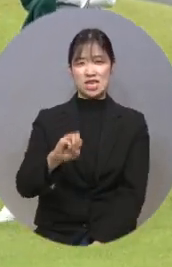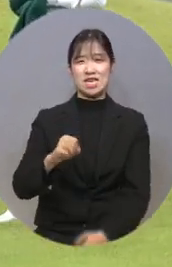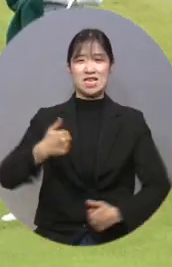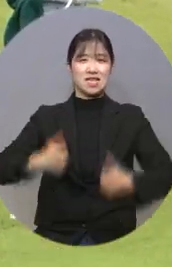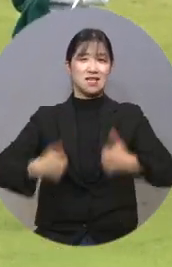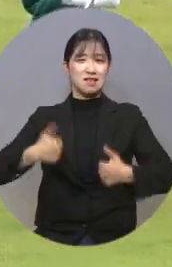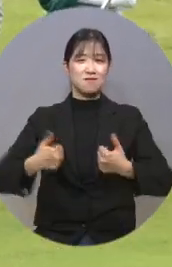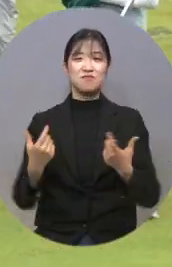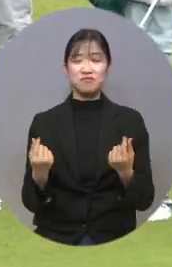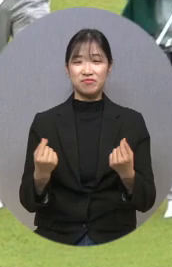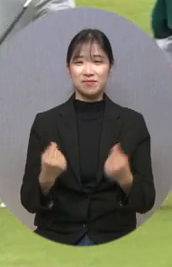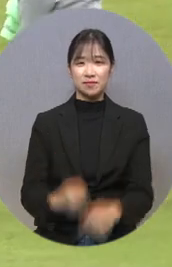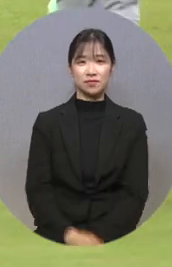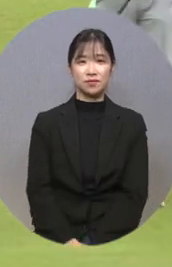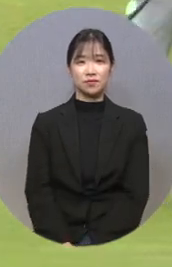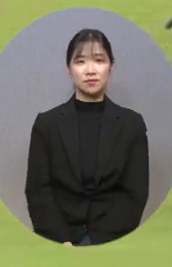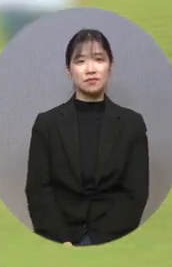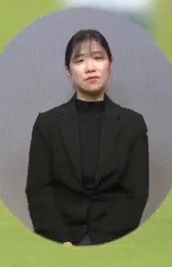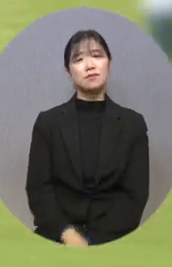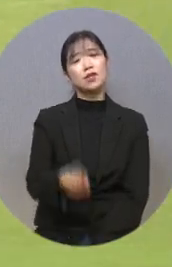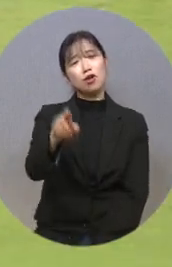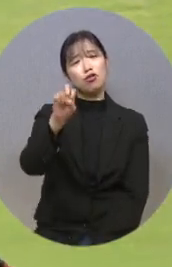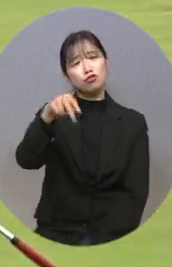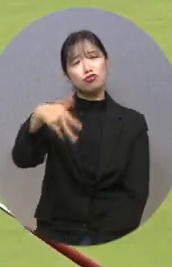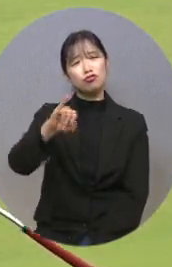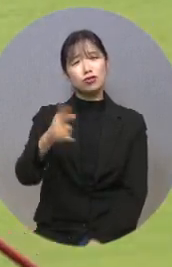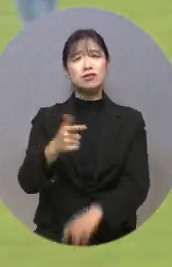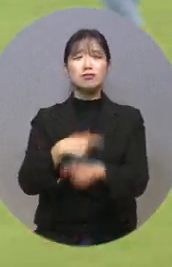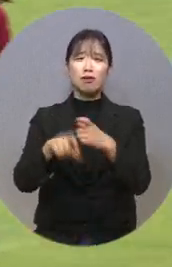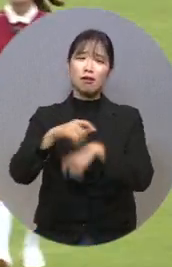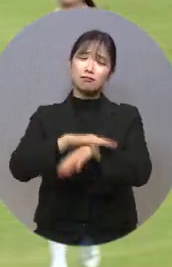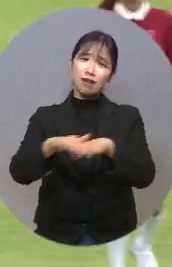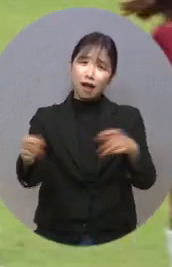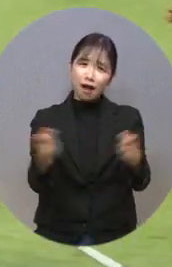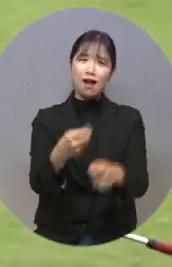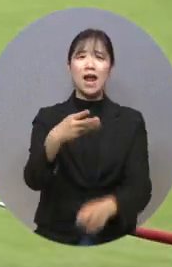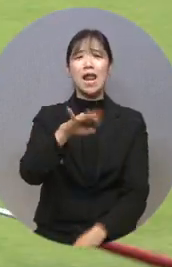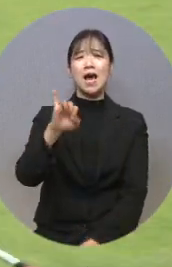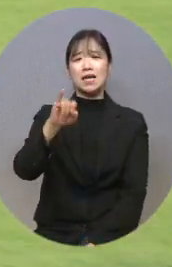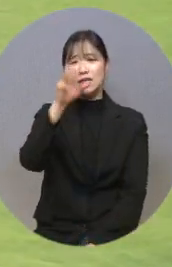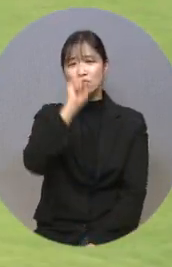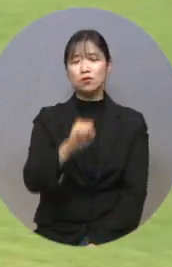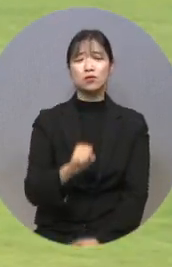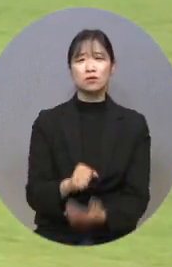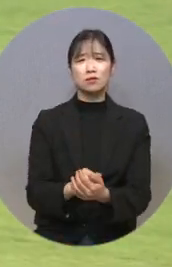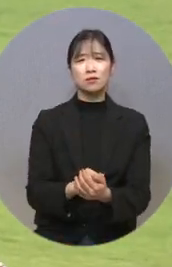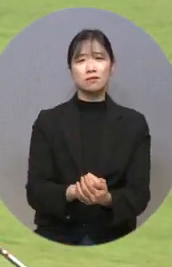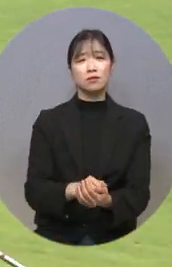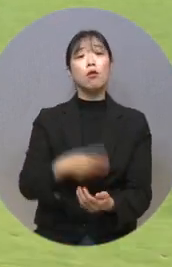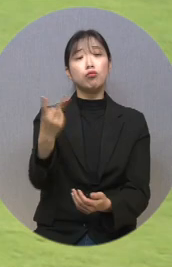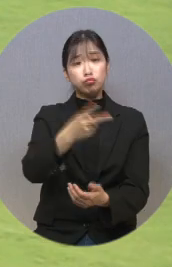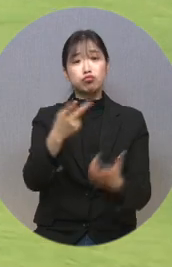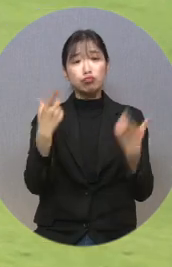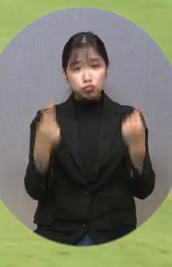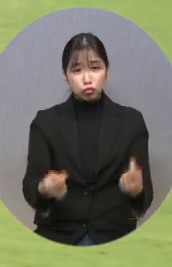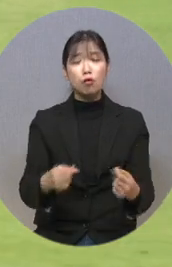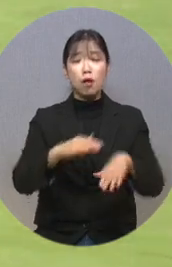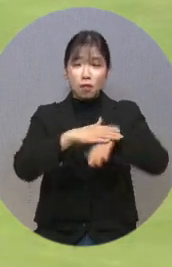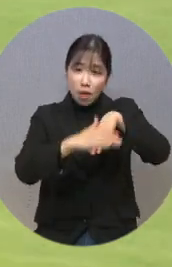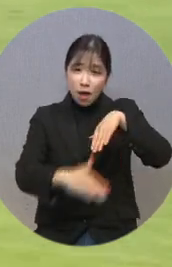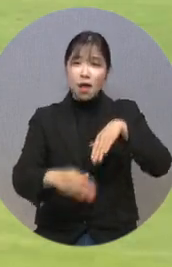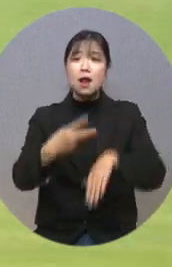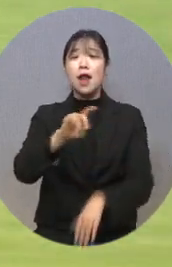아니, 유진 씨는 더 잘 붙였잖아. 라이도 좋고. 오빠, 둘 다 내리막 라이야.